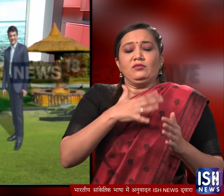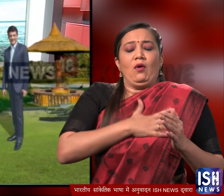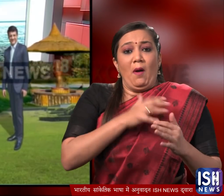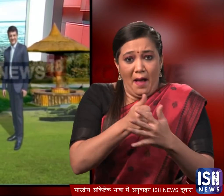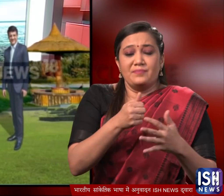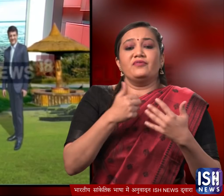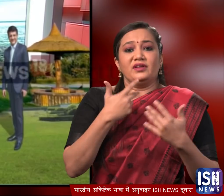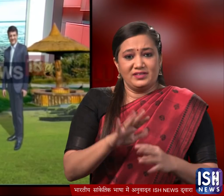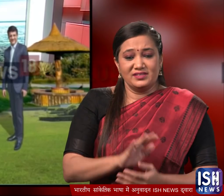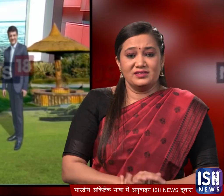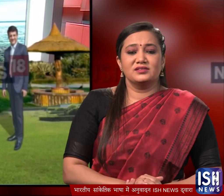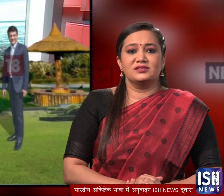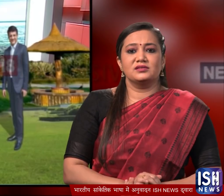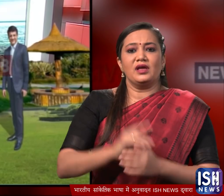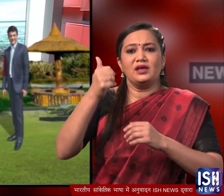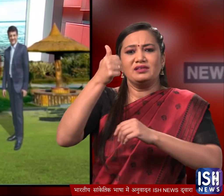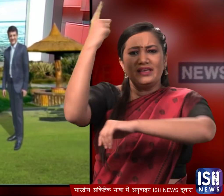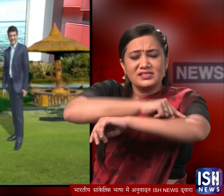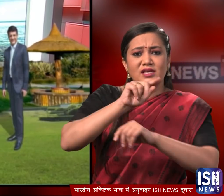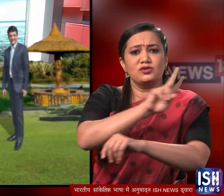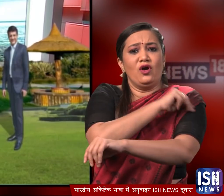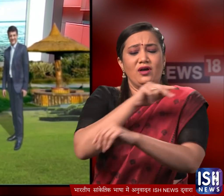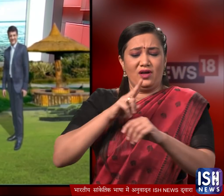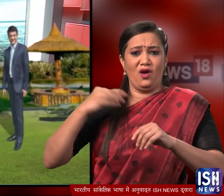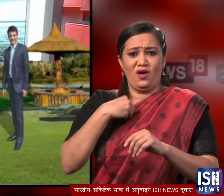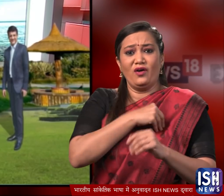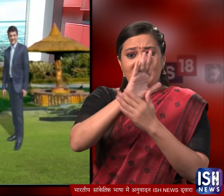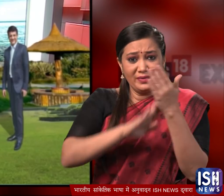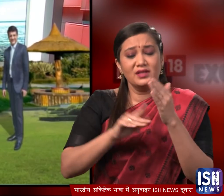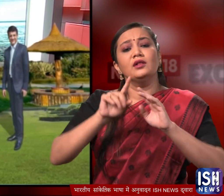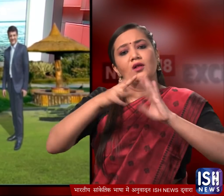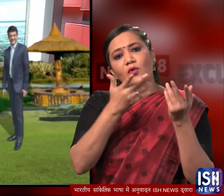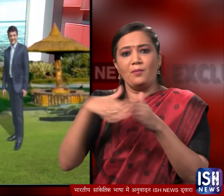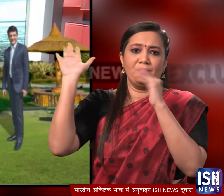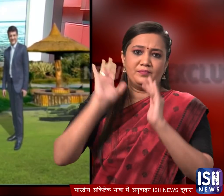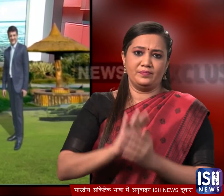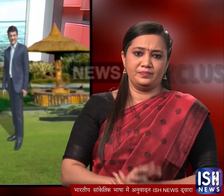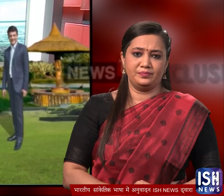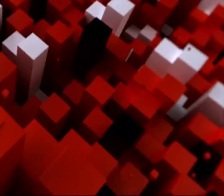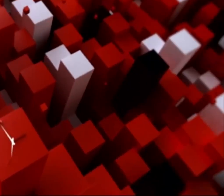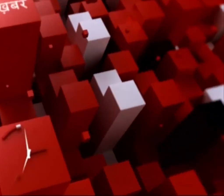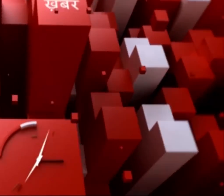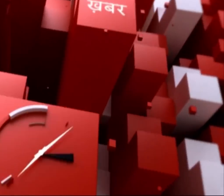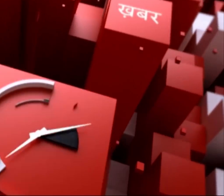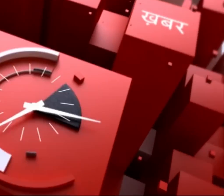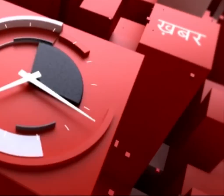को गांगुली को दिल का दौरा पड़ा था और 6 दिन के इलाज के बाद उन्हें अस्पताल से छुट्टी दे दी गई।